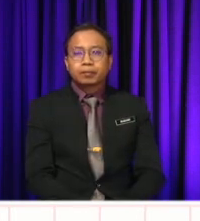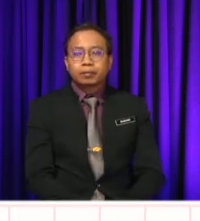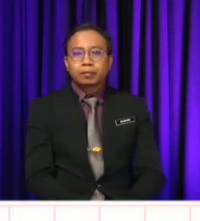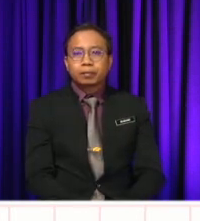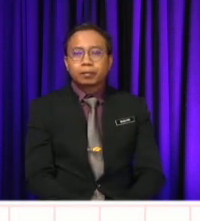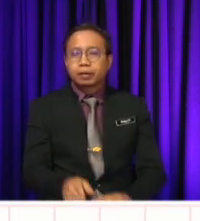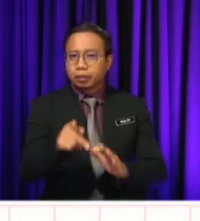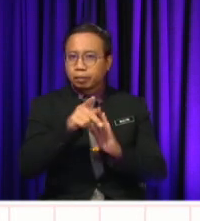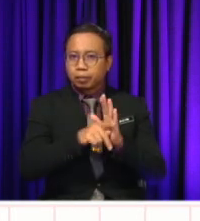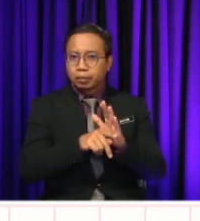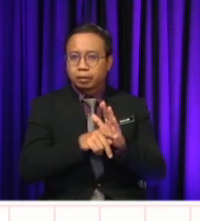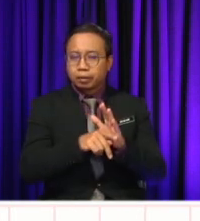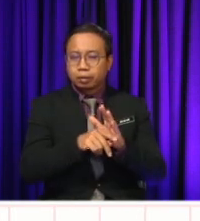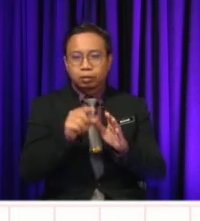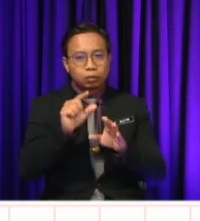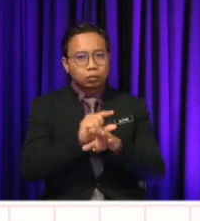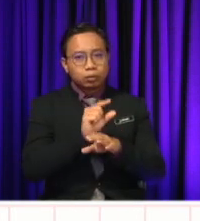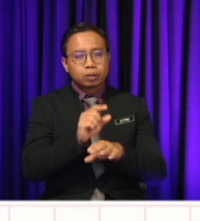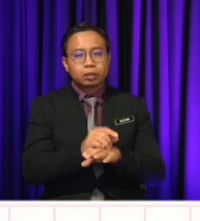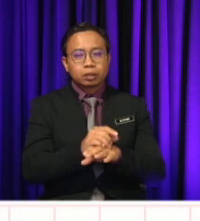pelari laci kita